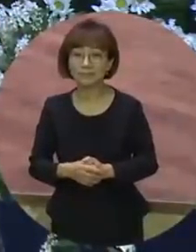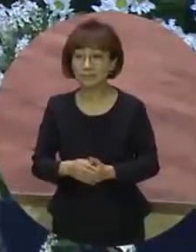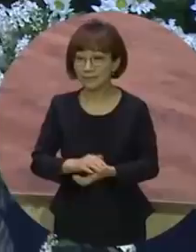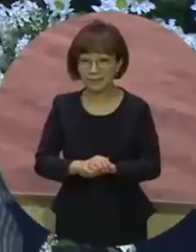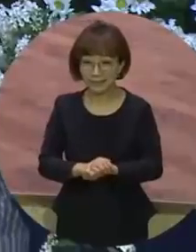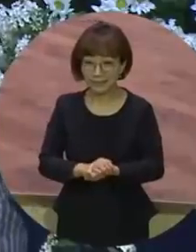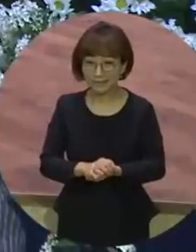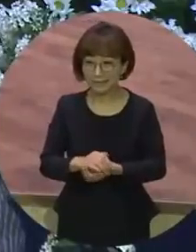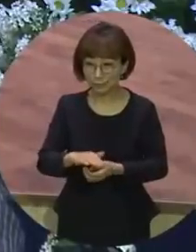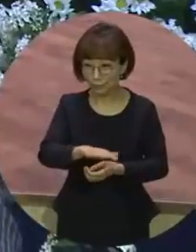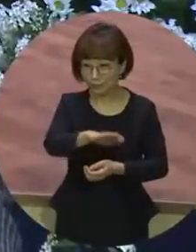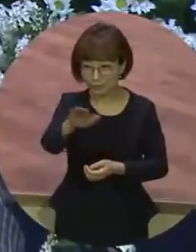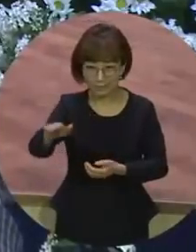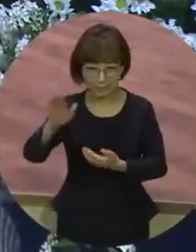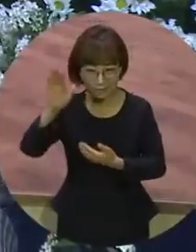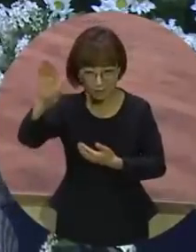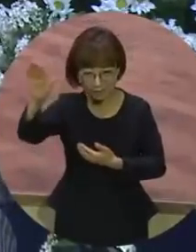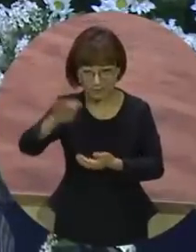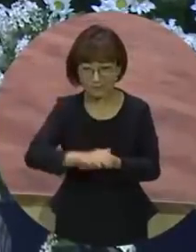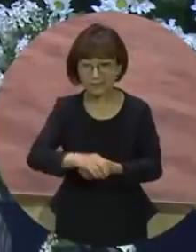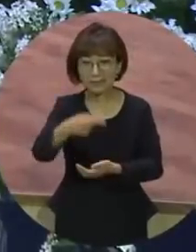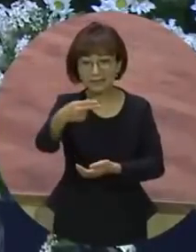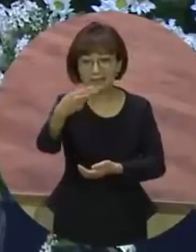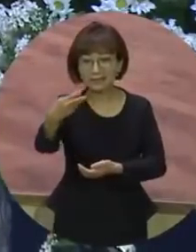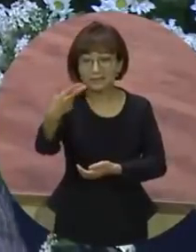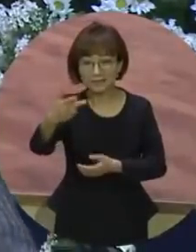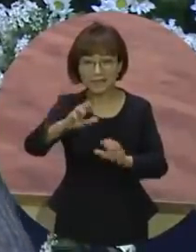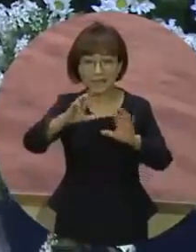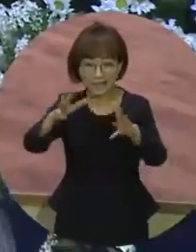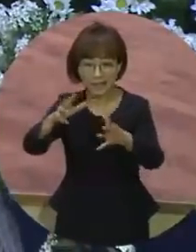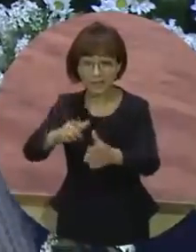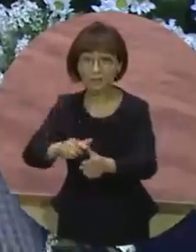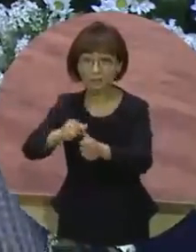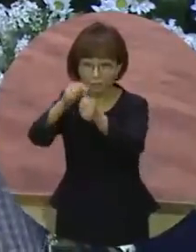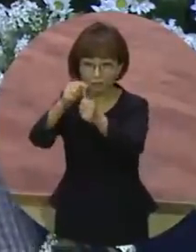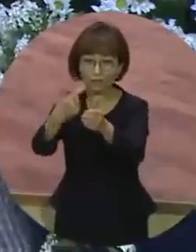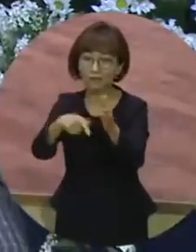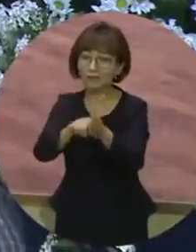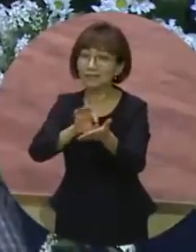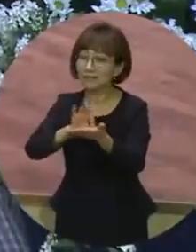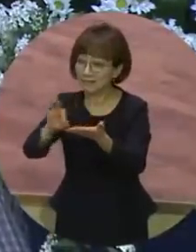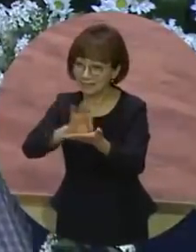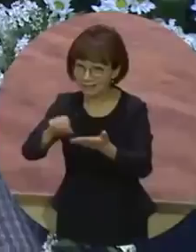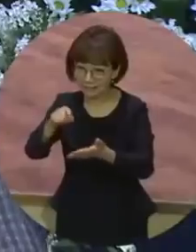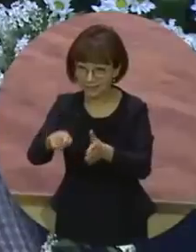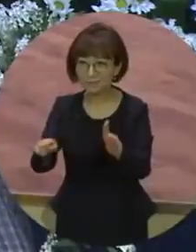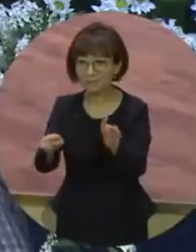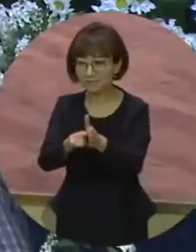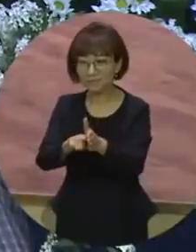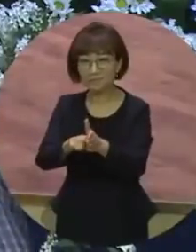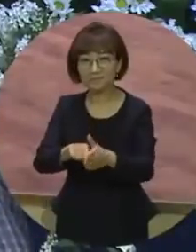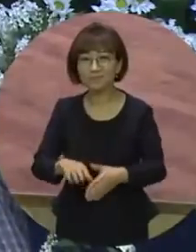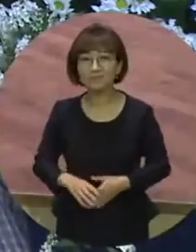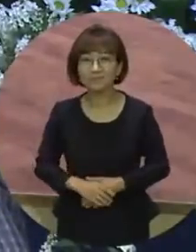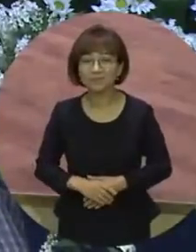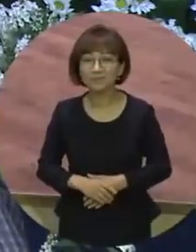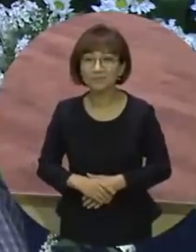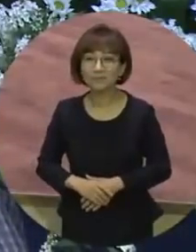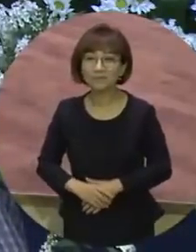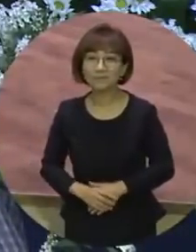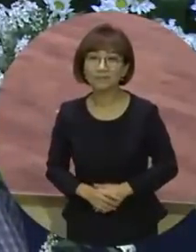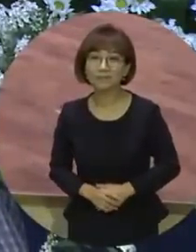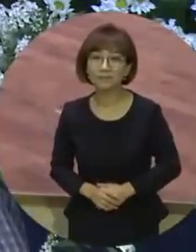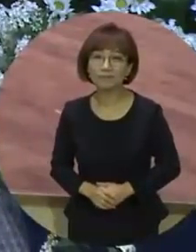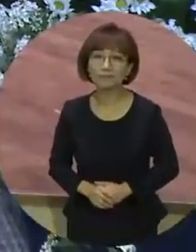2-3주 나라 살리는데 하나님이 가장 귀하게 쓸 줄 저는 확신합니다. 자, 여기에서 이제 우리는 언약 잡은